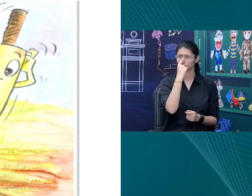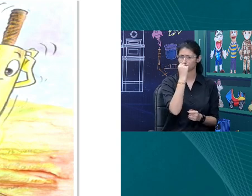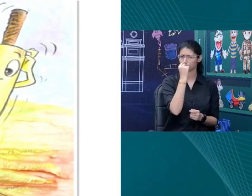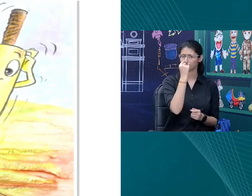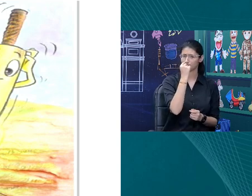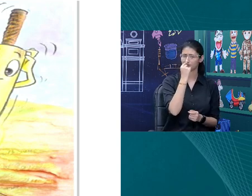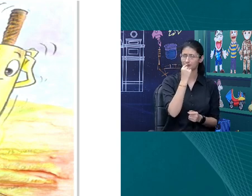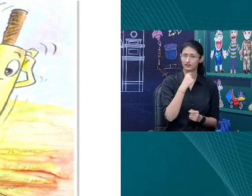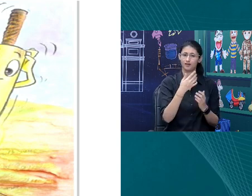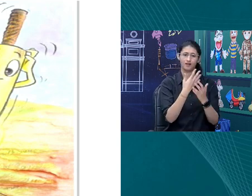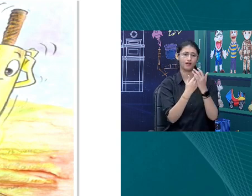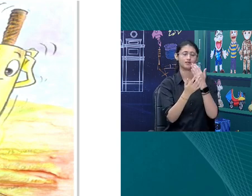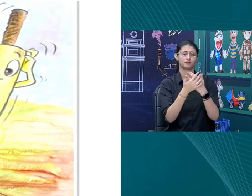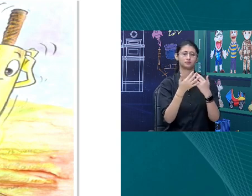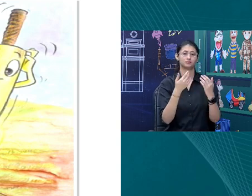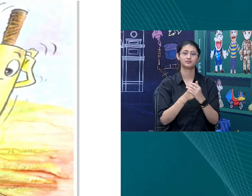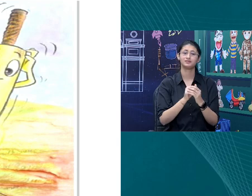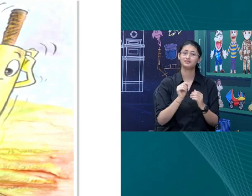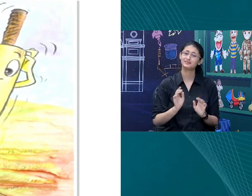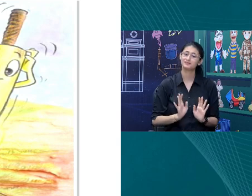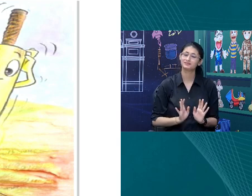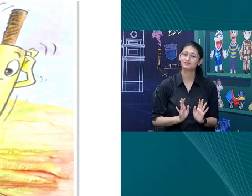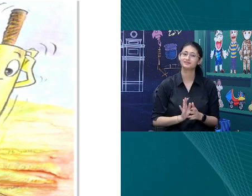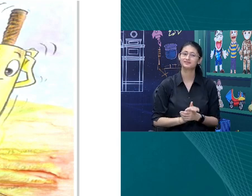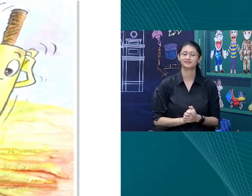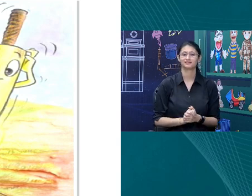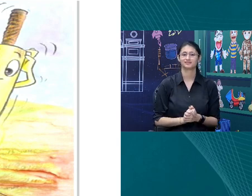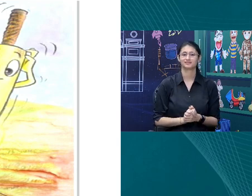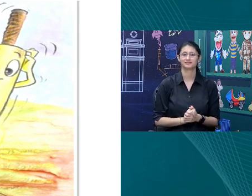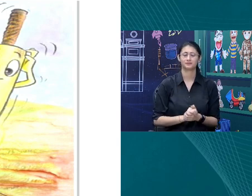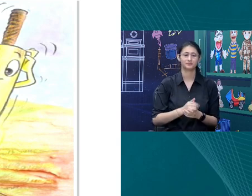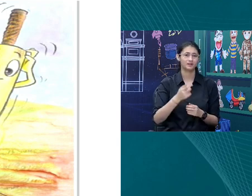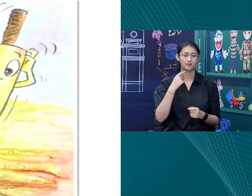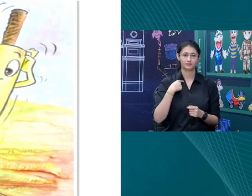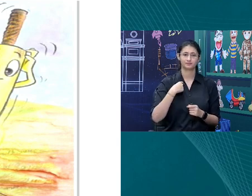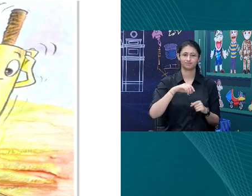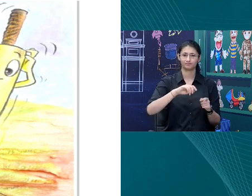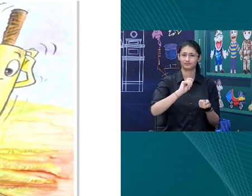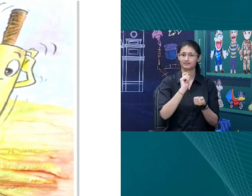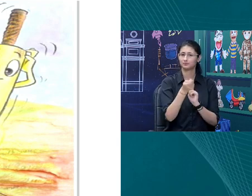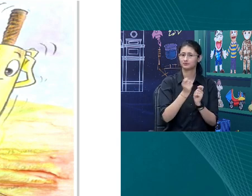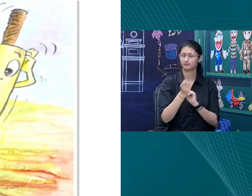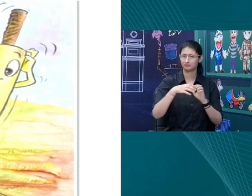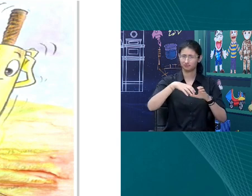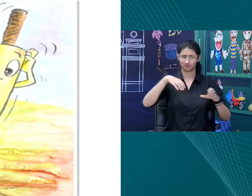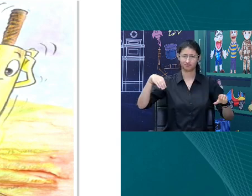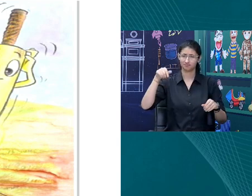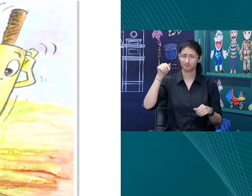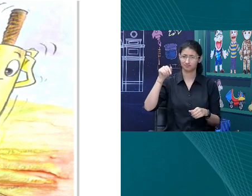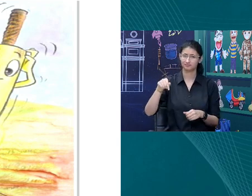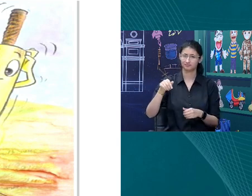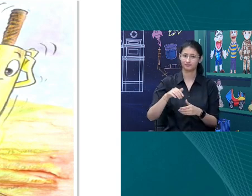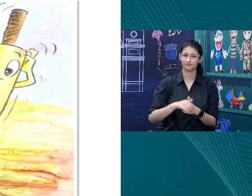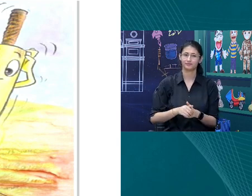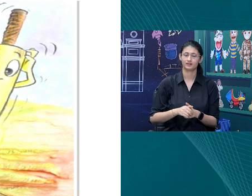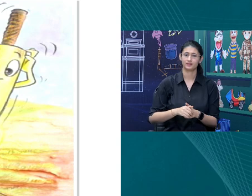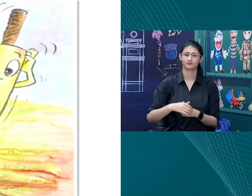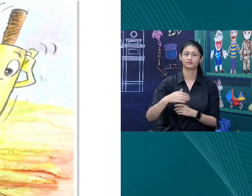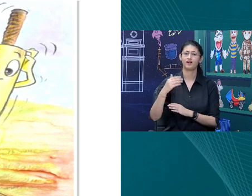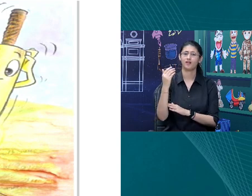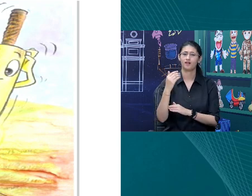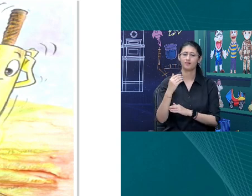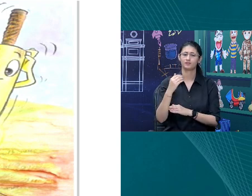हाथ भी है और अगर हम बल्ले को देखें तो बल्ला बल्ले का एक हाथ अपने